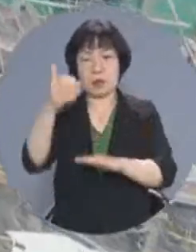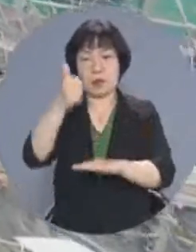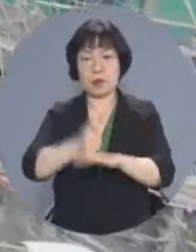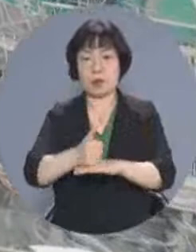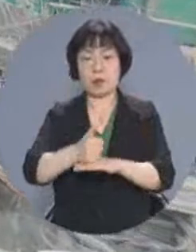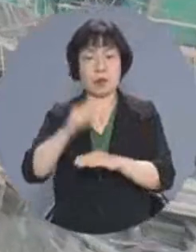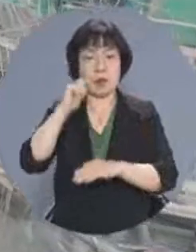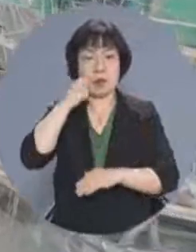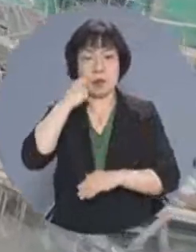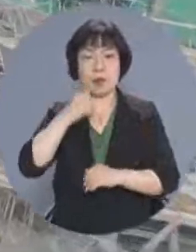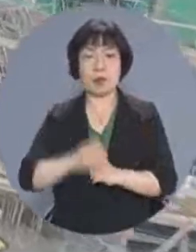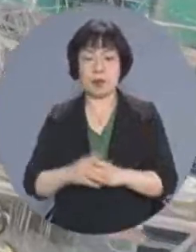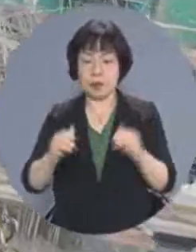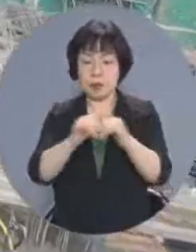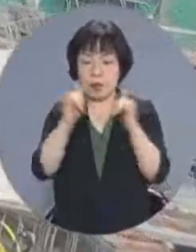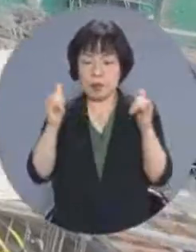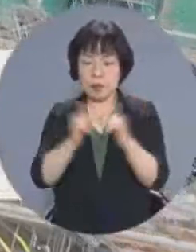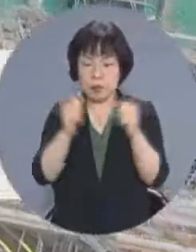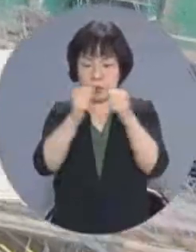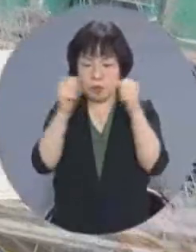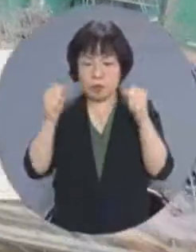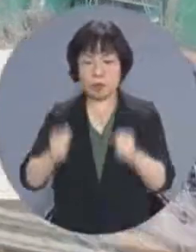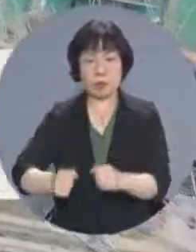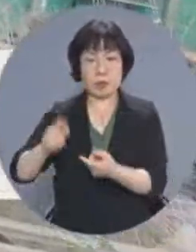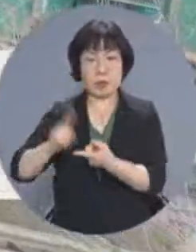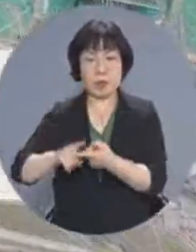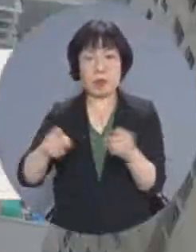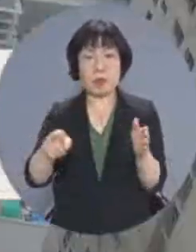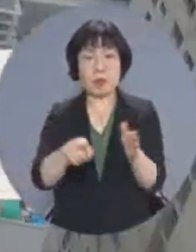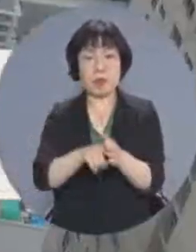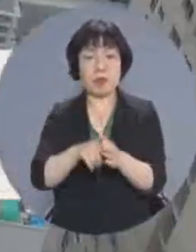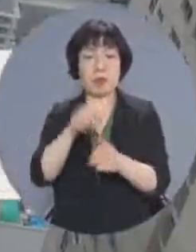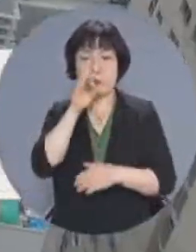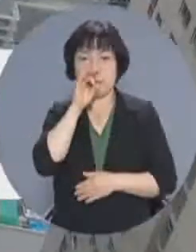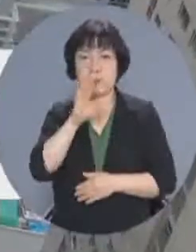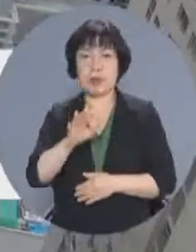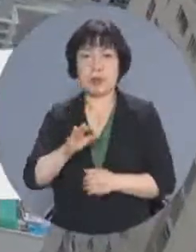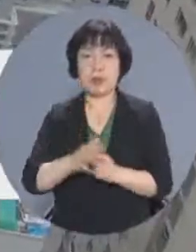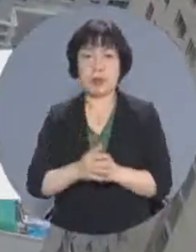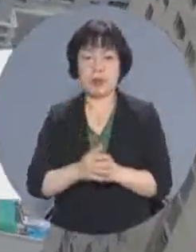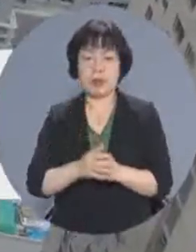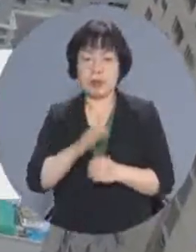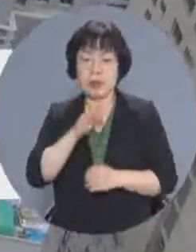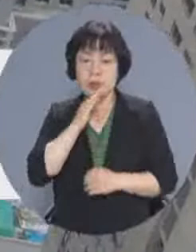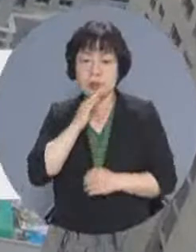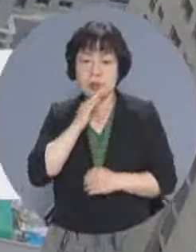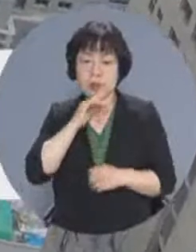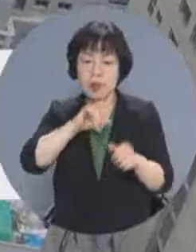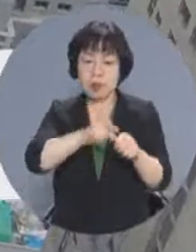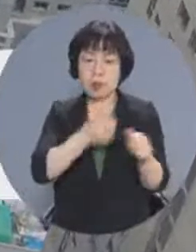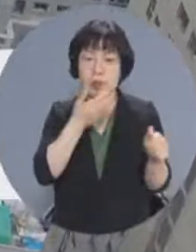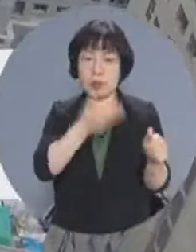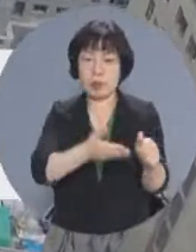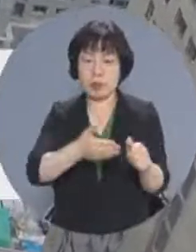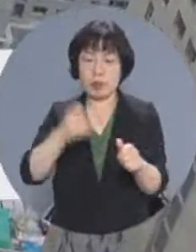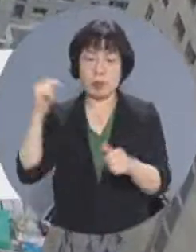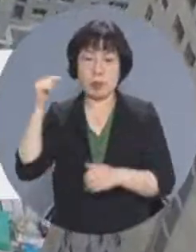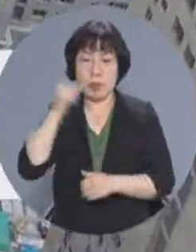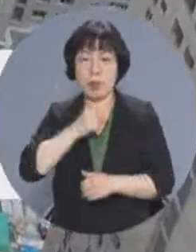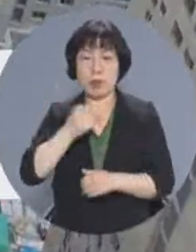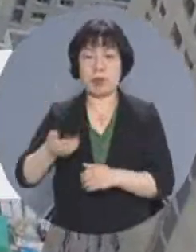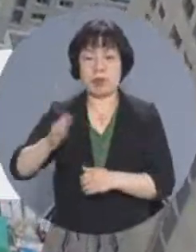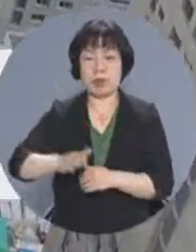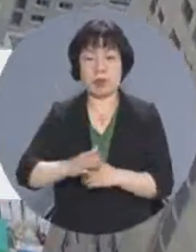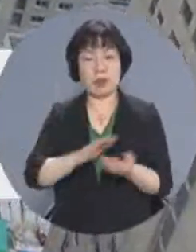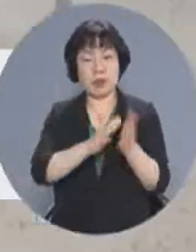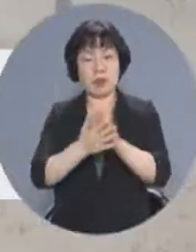못했습니다. 사회 시스템을 믿을 수가 없다는 거예요. 과연 그렇게 맨날 처벌한다, 뭐 강화한다 해서